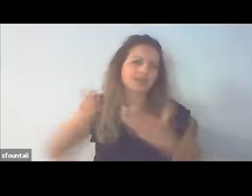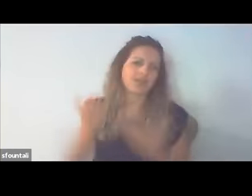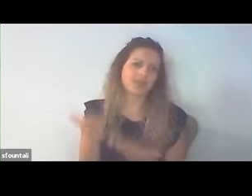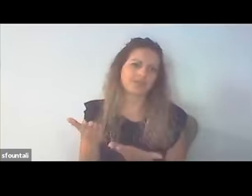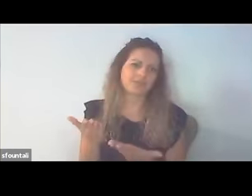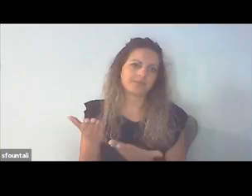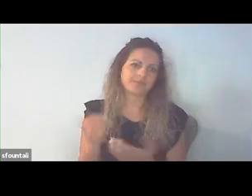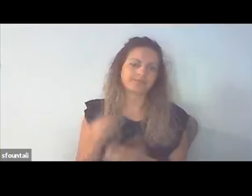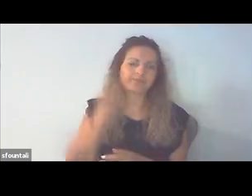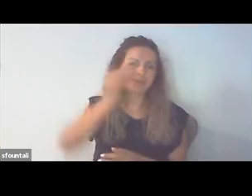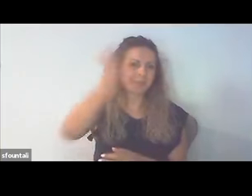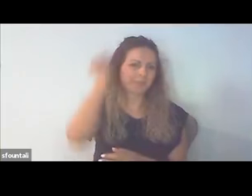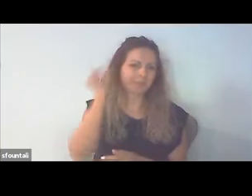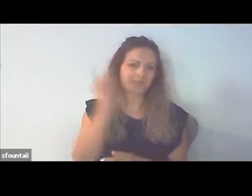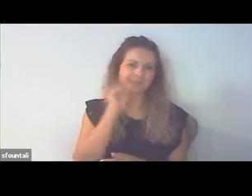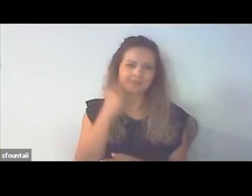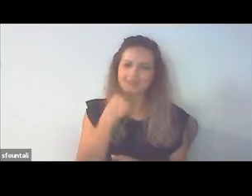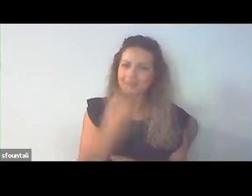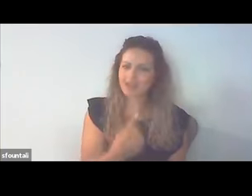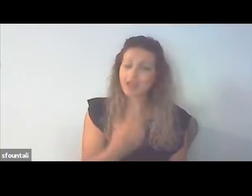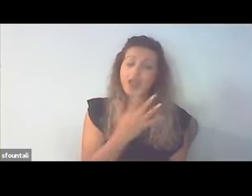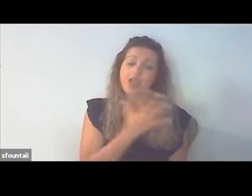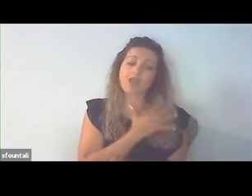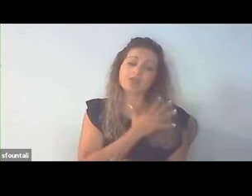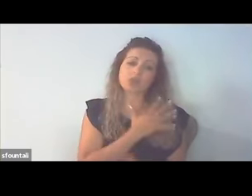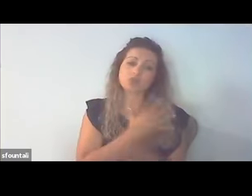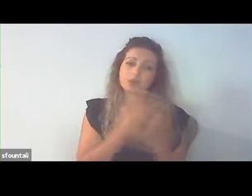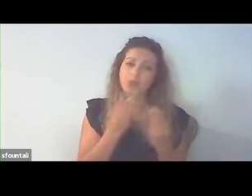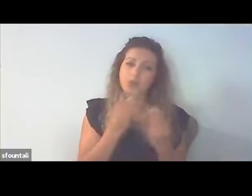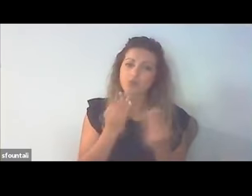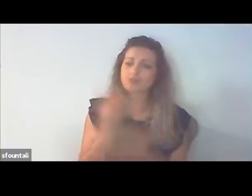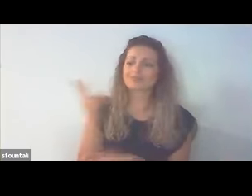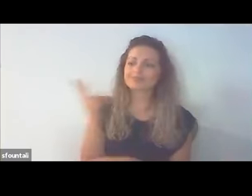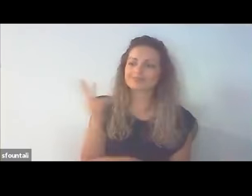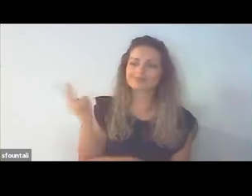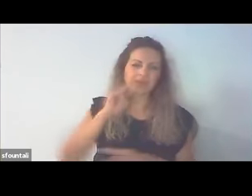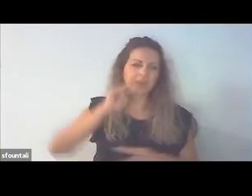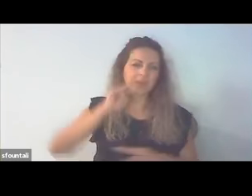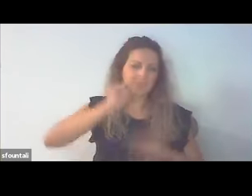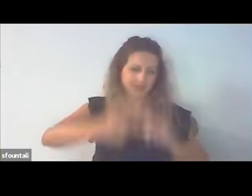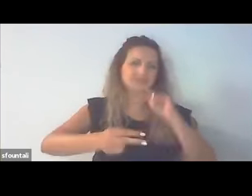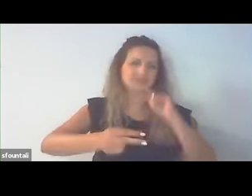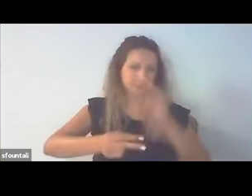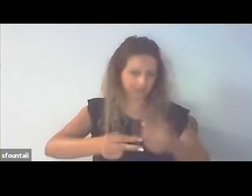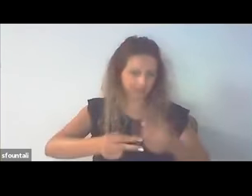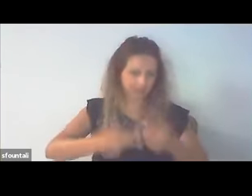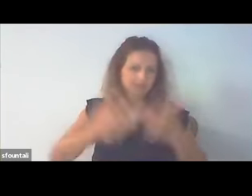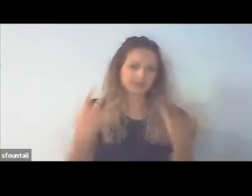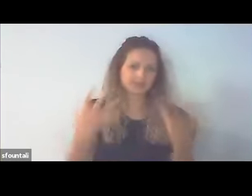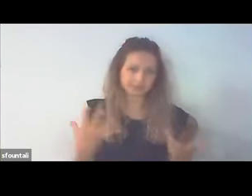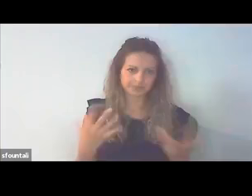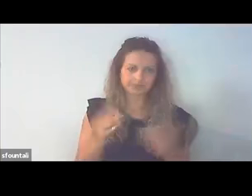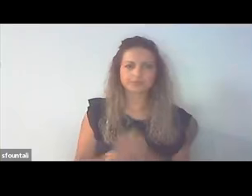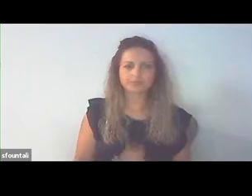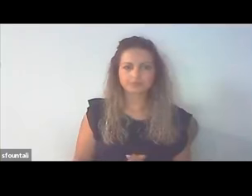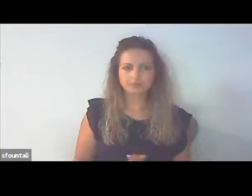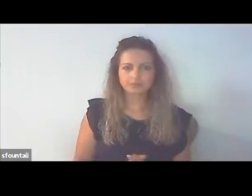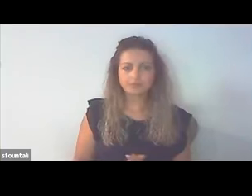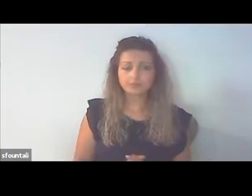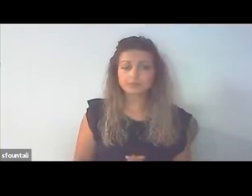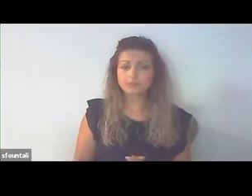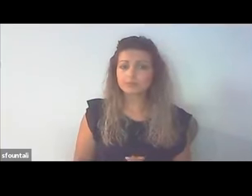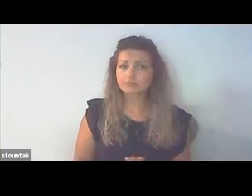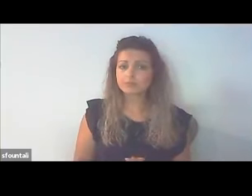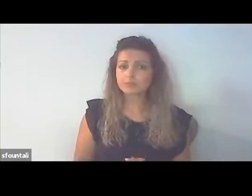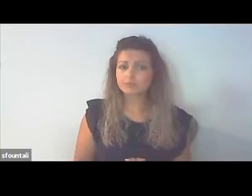Ευχαριστούμε πάρα πολύ και τις δύο απαντήσεις ως προς τα ελληνικά συμφραζόμενα κυρίως.